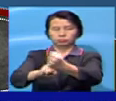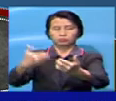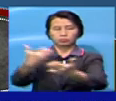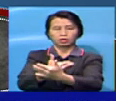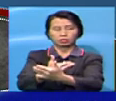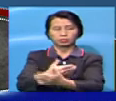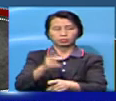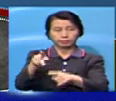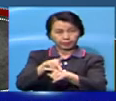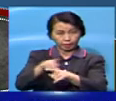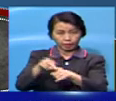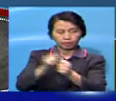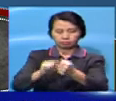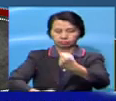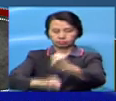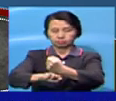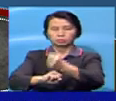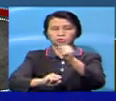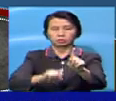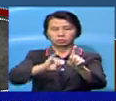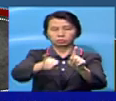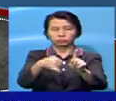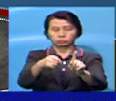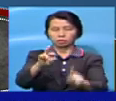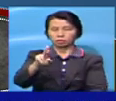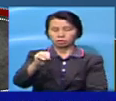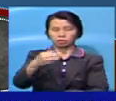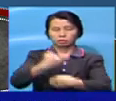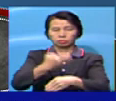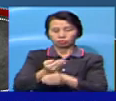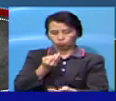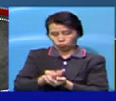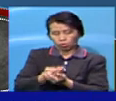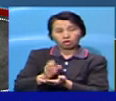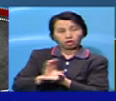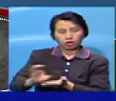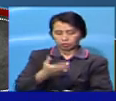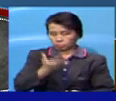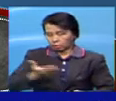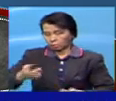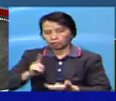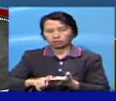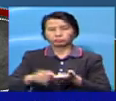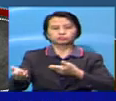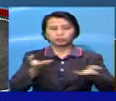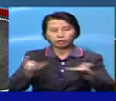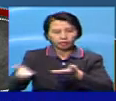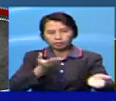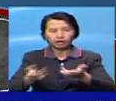kategori perak dengan penajjaan berjumlah R juta berbentuk Wang tunai barangan dan